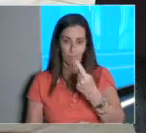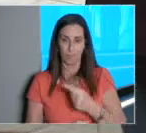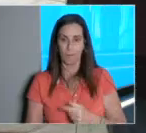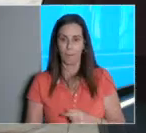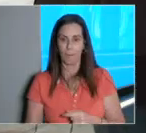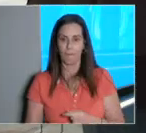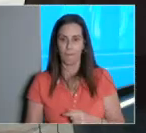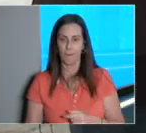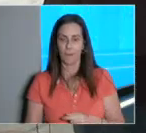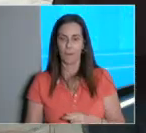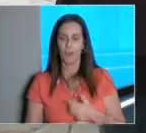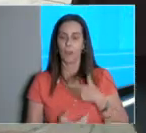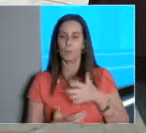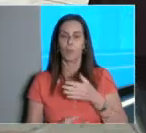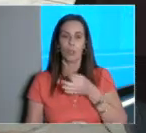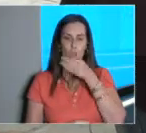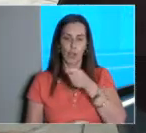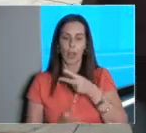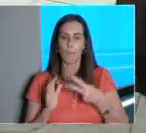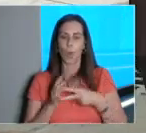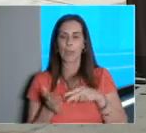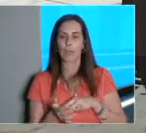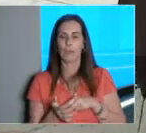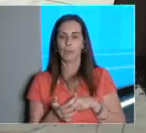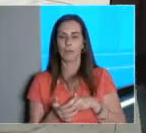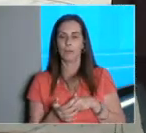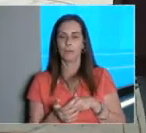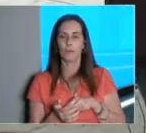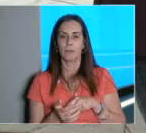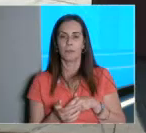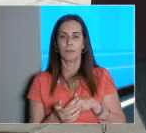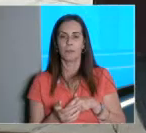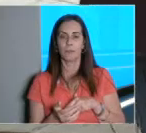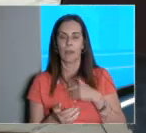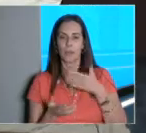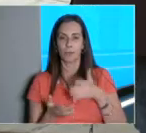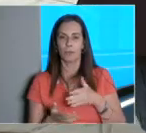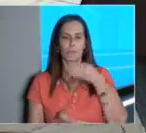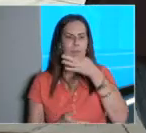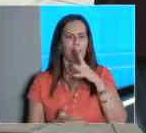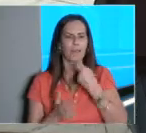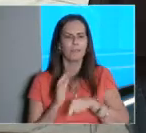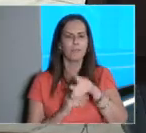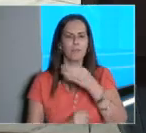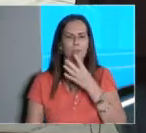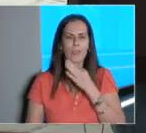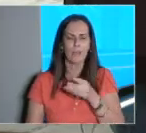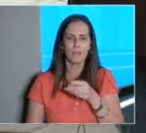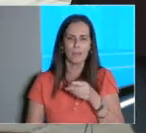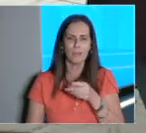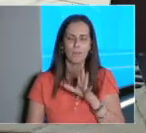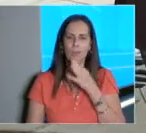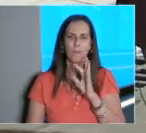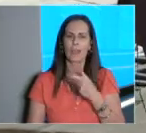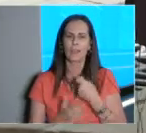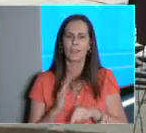המיקרופון? תודה. בשמחה. אנחנו כאן כדי לשוחח איתך על פוליטיקה. בשמחה. אוקיי. אני כאן איתך כי מסקרן אותי אם יש משהו טעים לאכול.